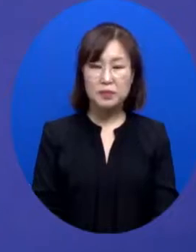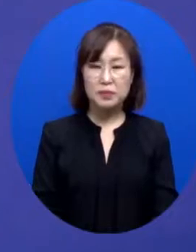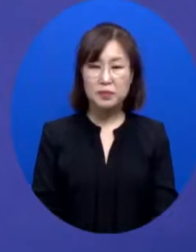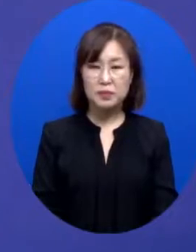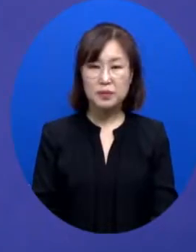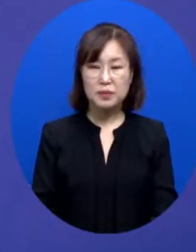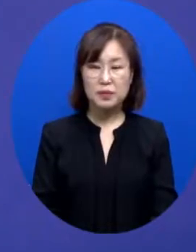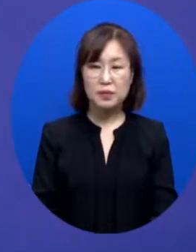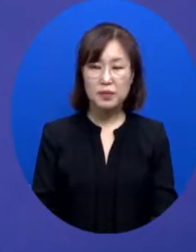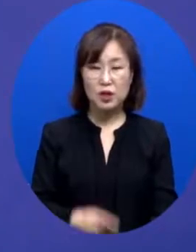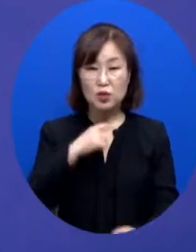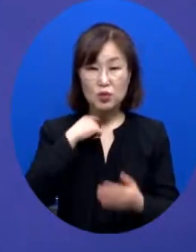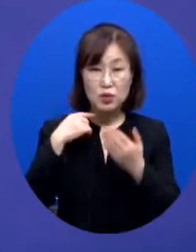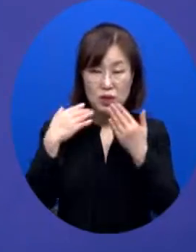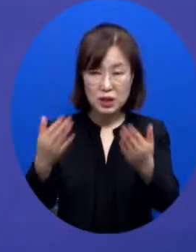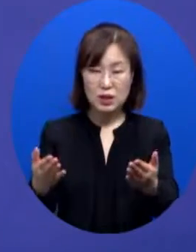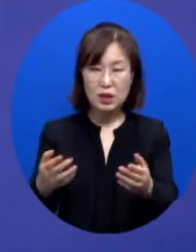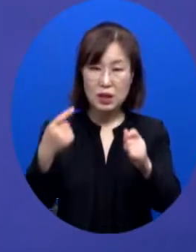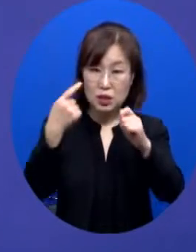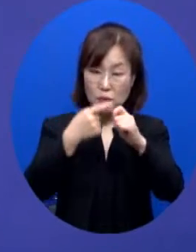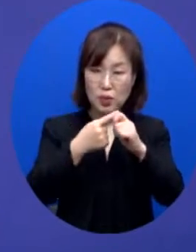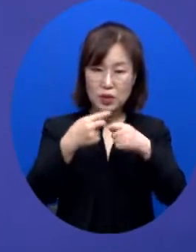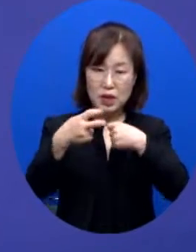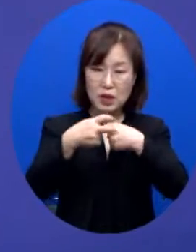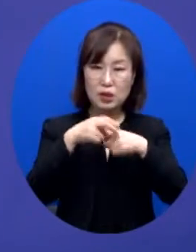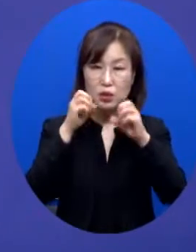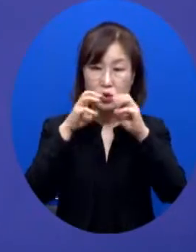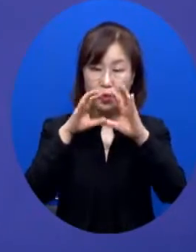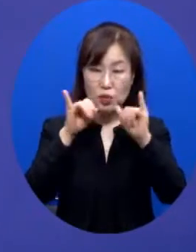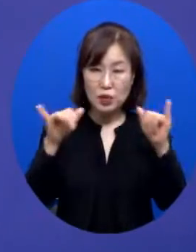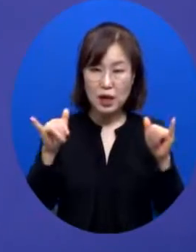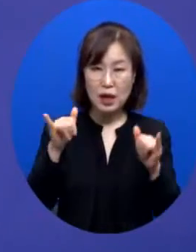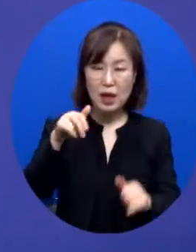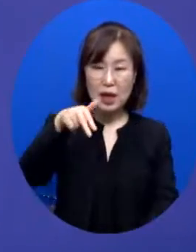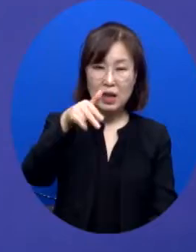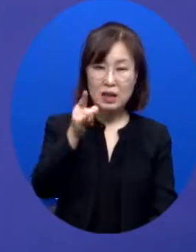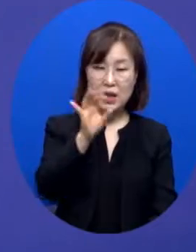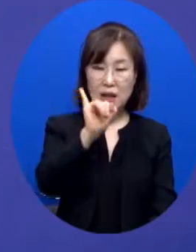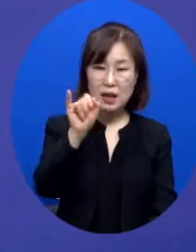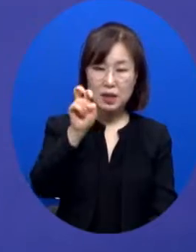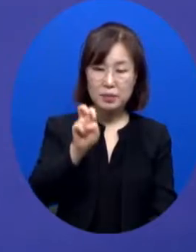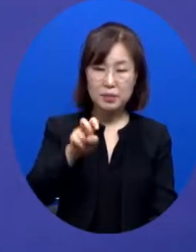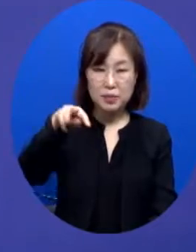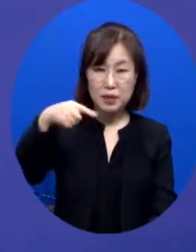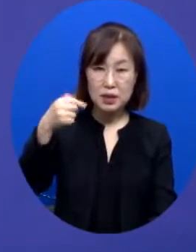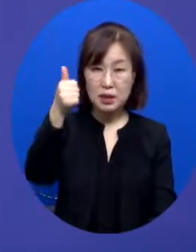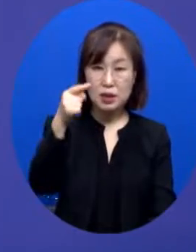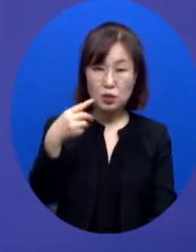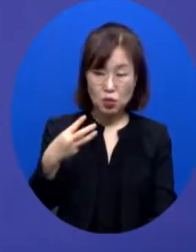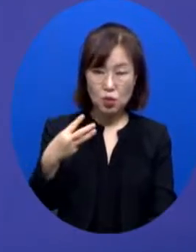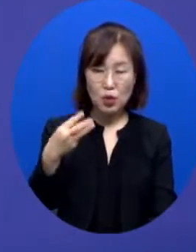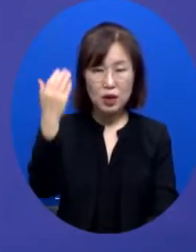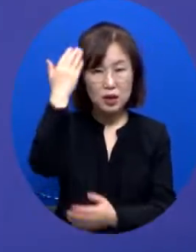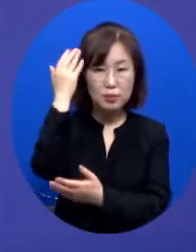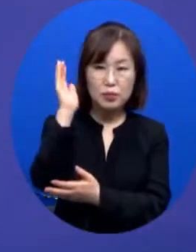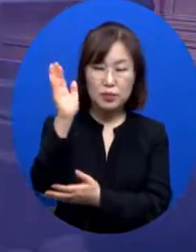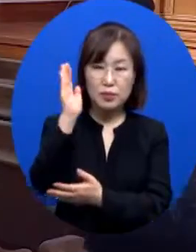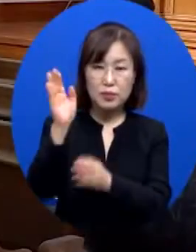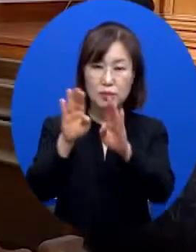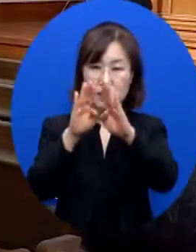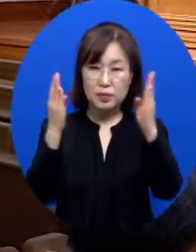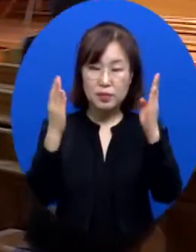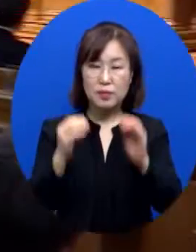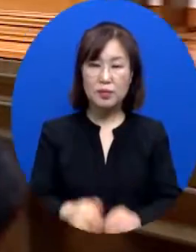우리나라에서 순직한 첫 번째 의료 선교사인 재임 소울에 내한 130주년 기념 심포지엄이 얻습니다